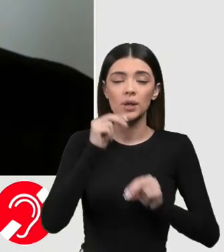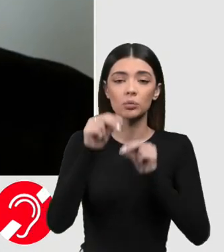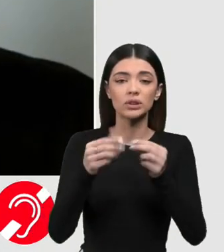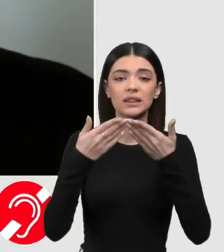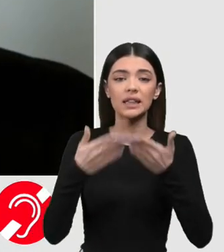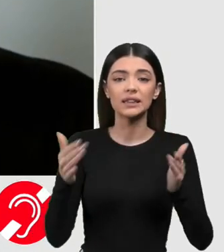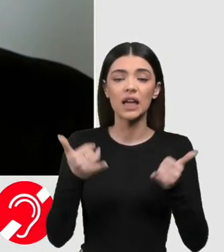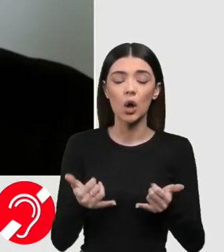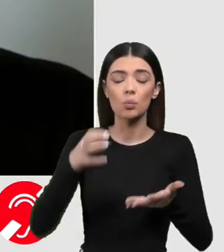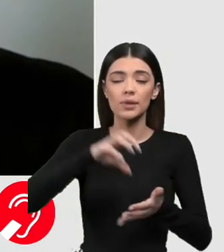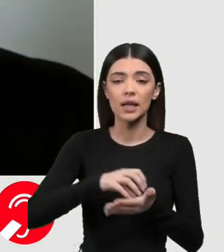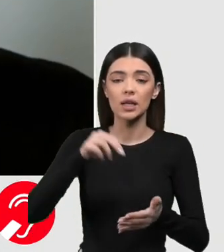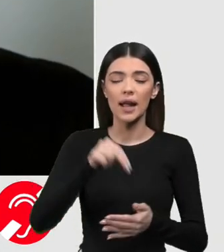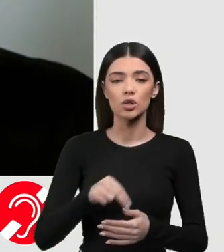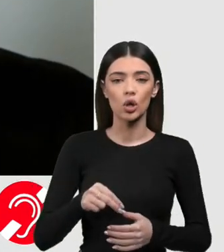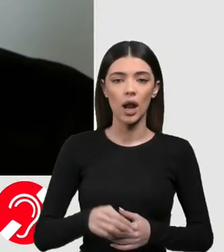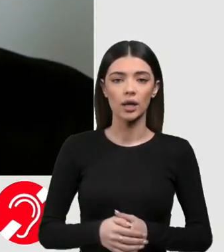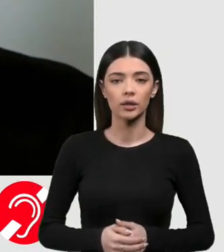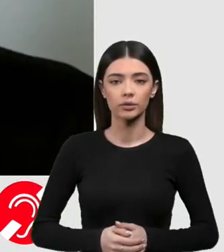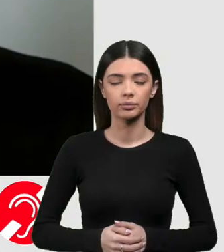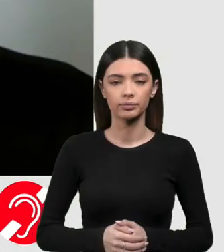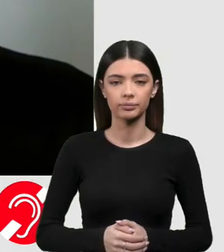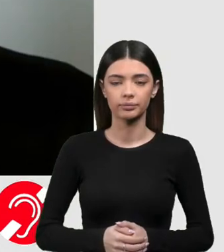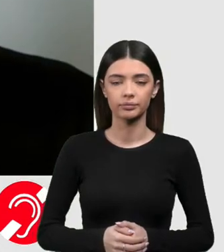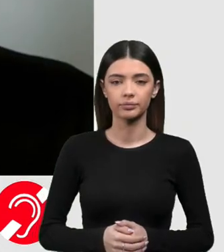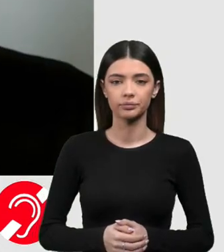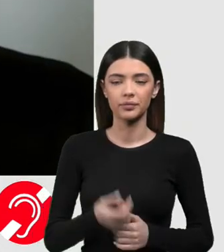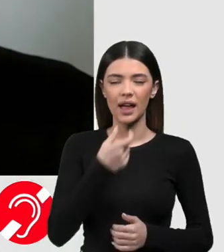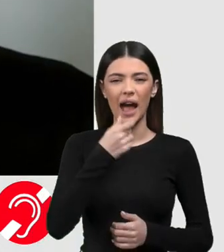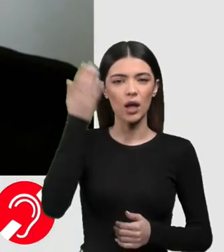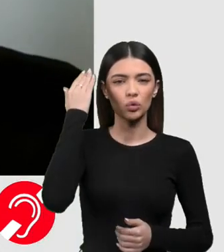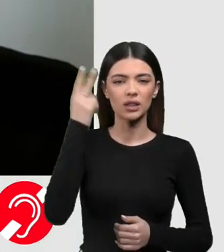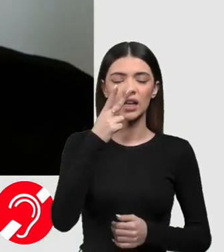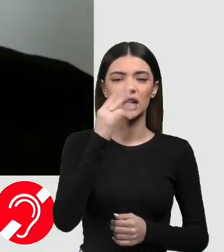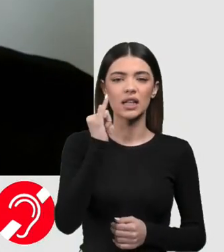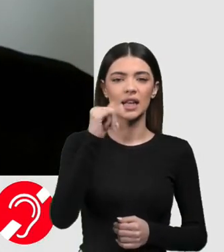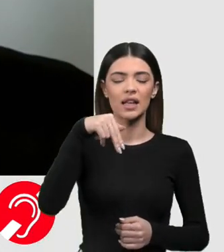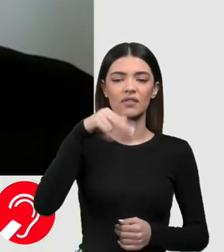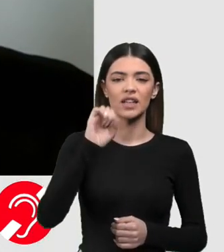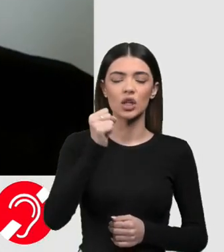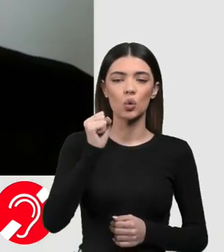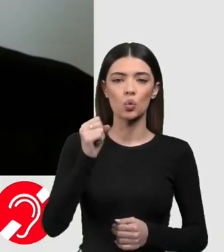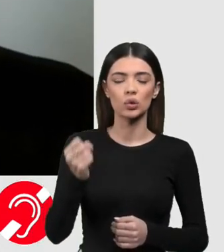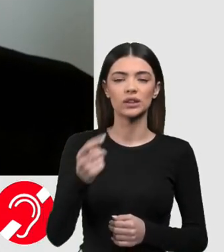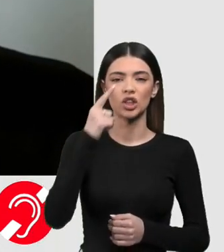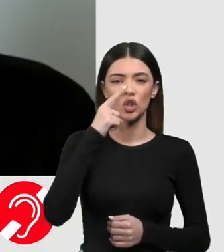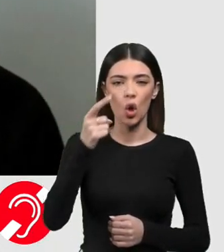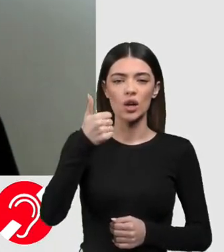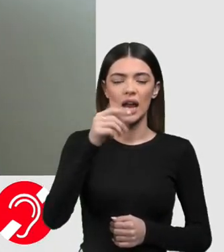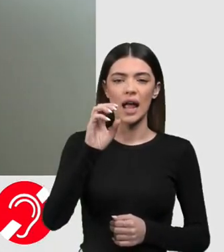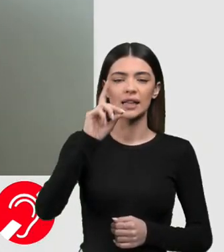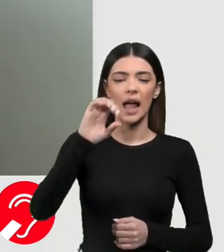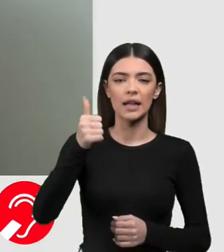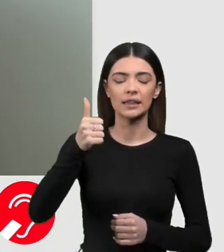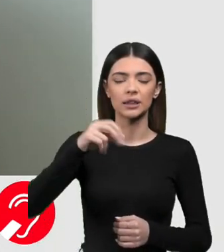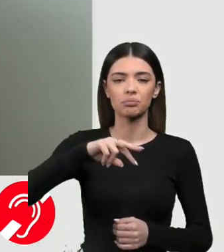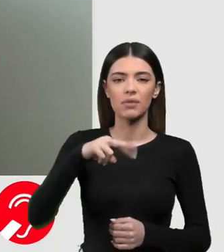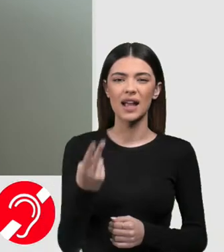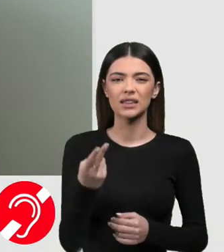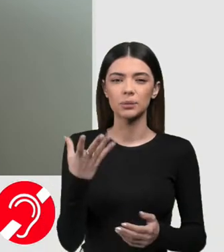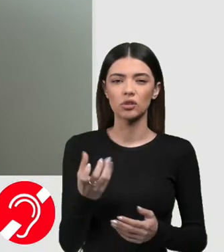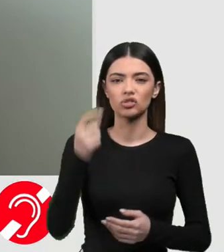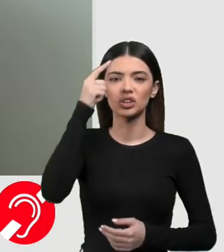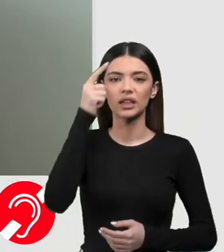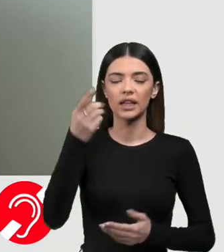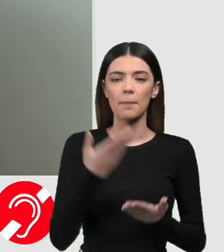fi dislocată pe teritoriul național? Da, anul trecut la Vilnius, Alianța Nord-Atlantică și-a schimbat